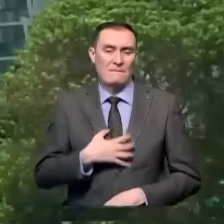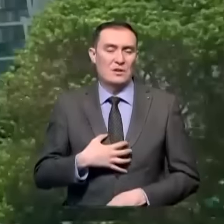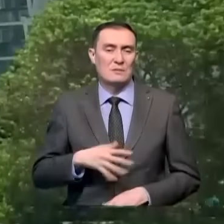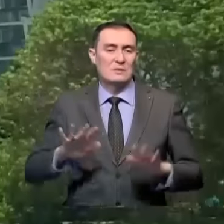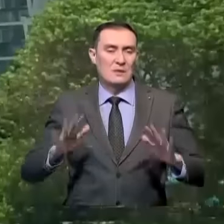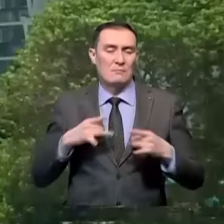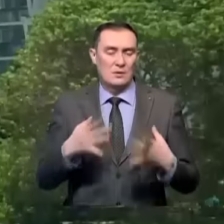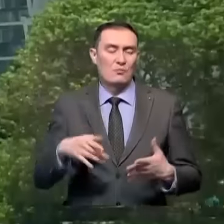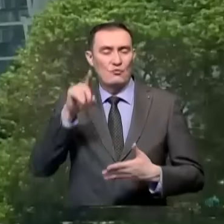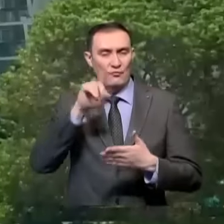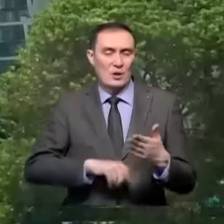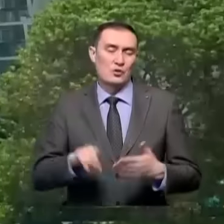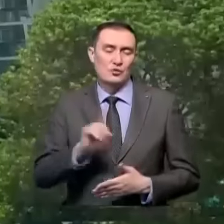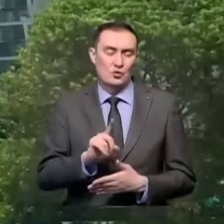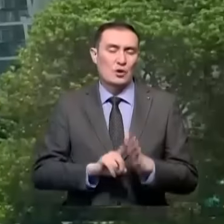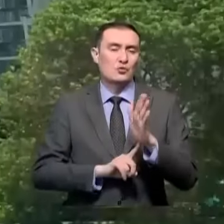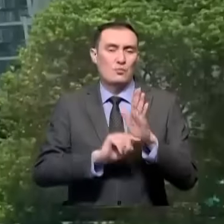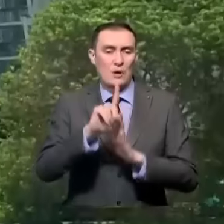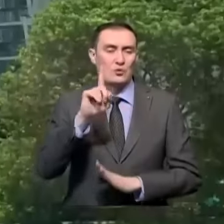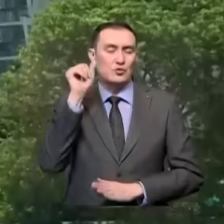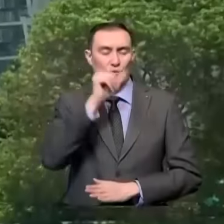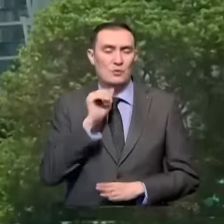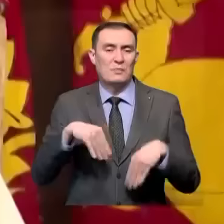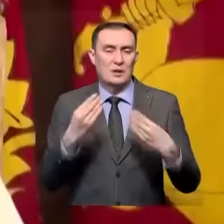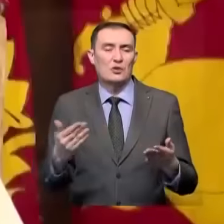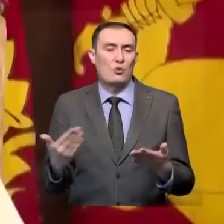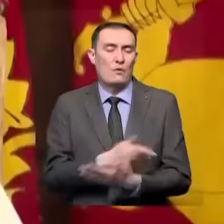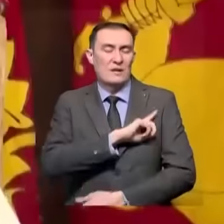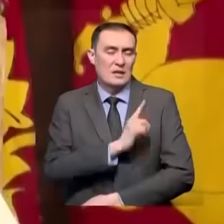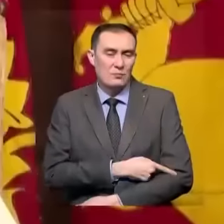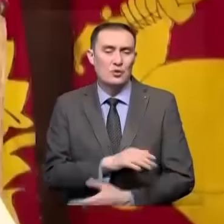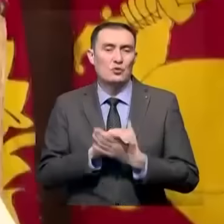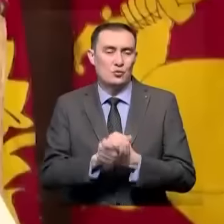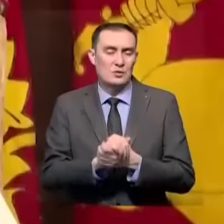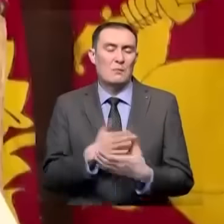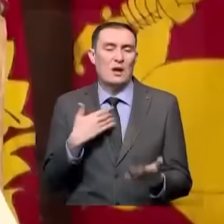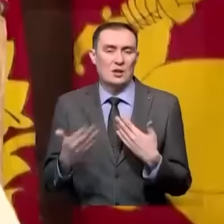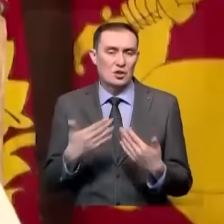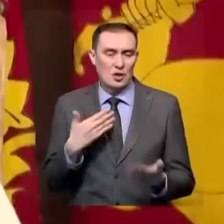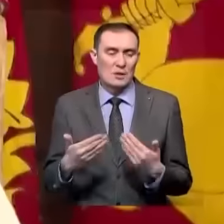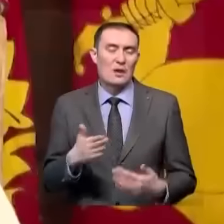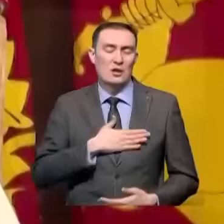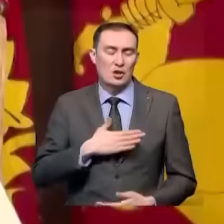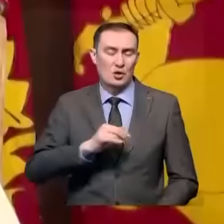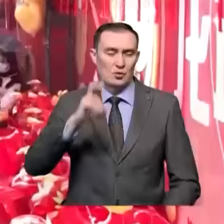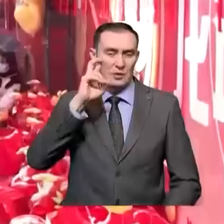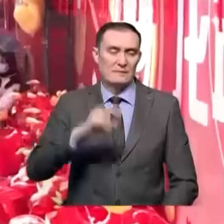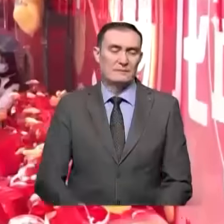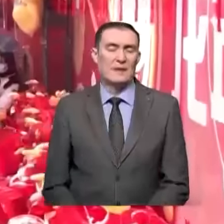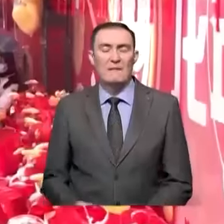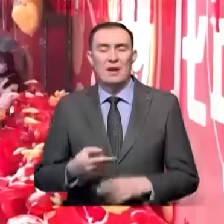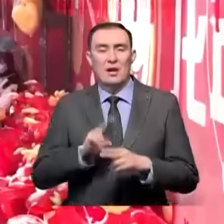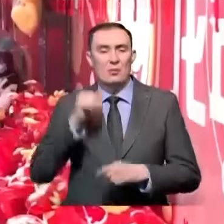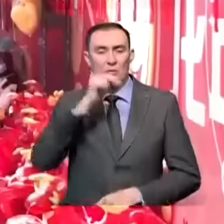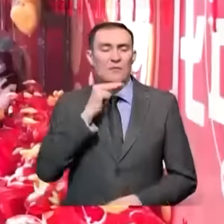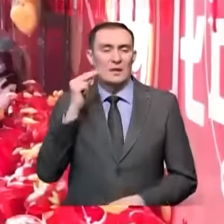событием, я выражаю уверенность, что наступающий год придаст новый импульс дружеским взаимоотношениям наших государств. В этом году